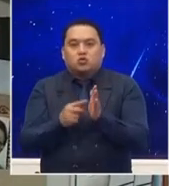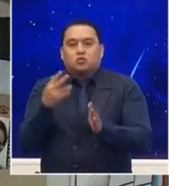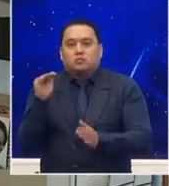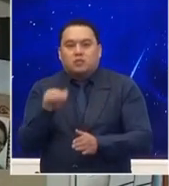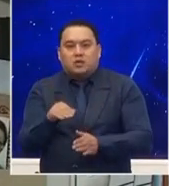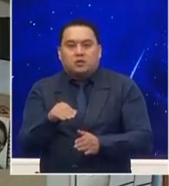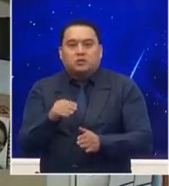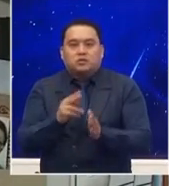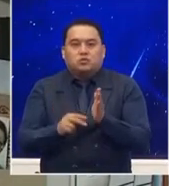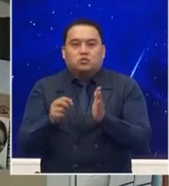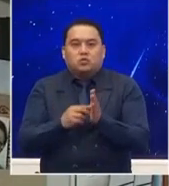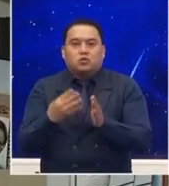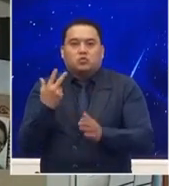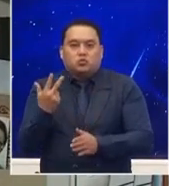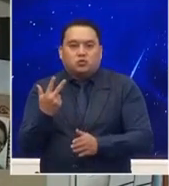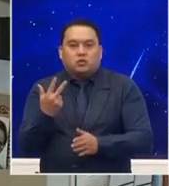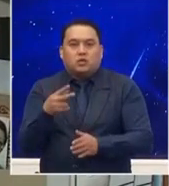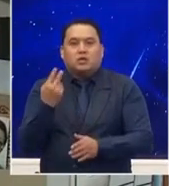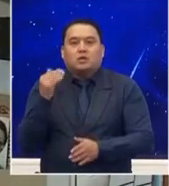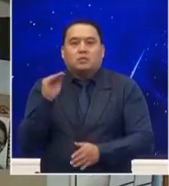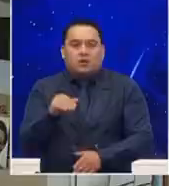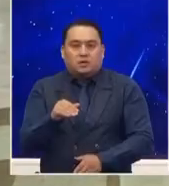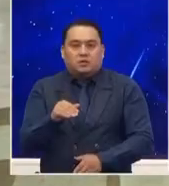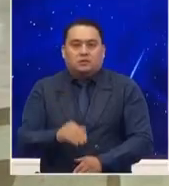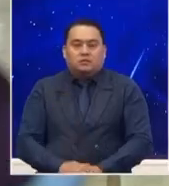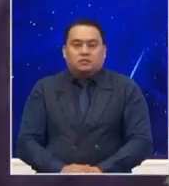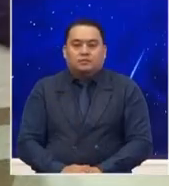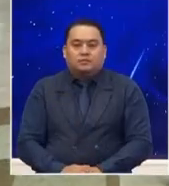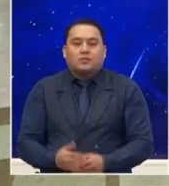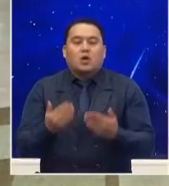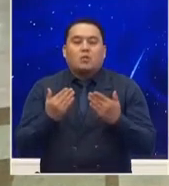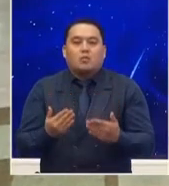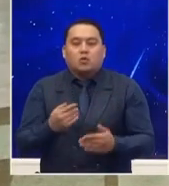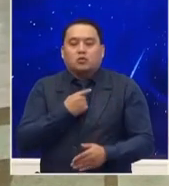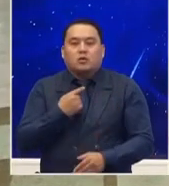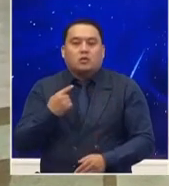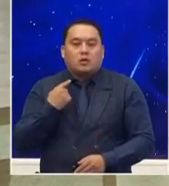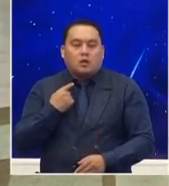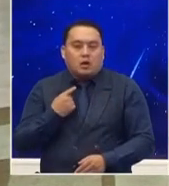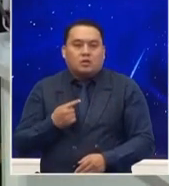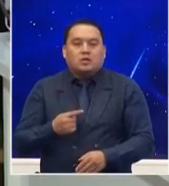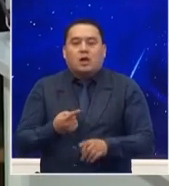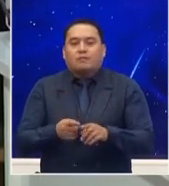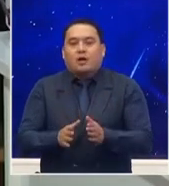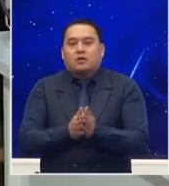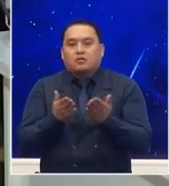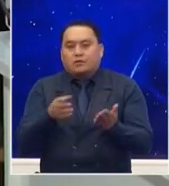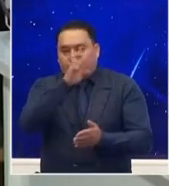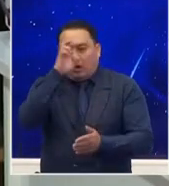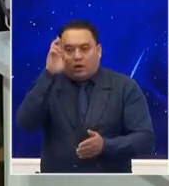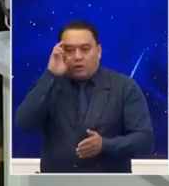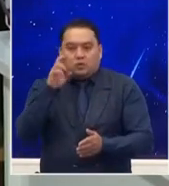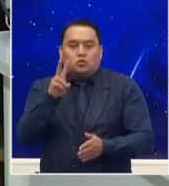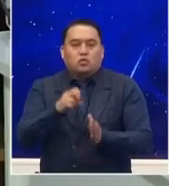83 193. Облысқа келіп түскен саны 2000-нен асады. Жалпы бүгінгі күнге дейін Жетісу кітапханасы сериясы бойынша 468